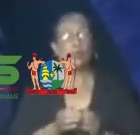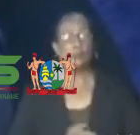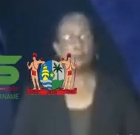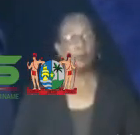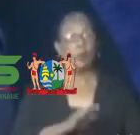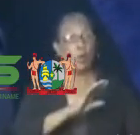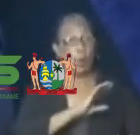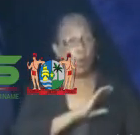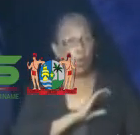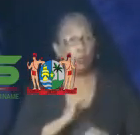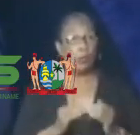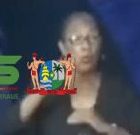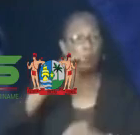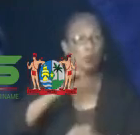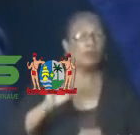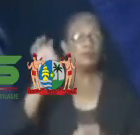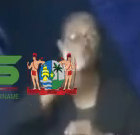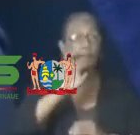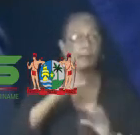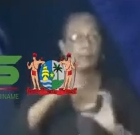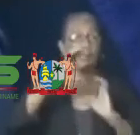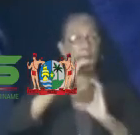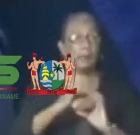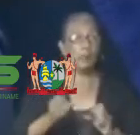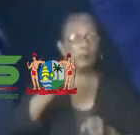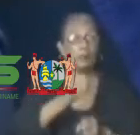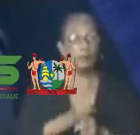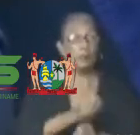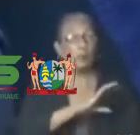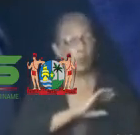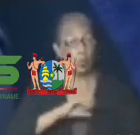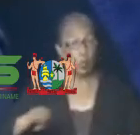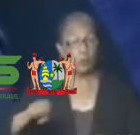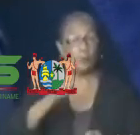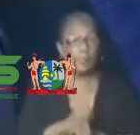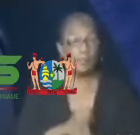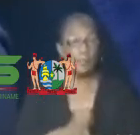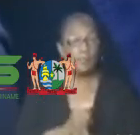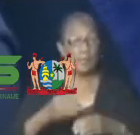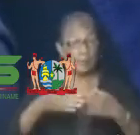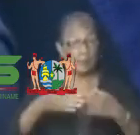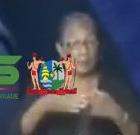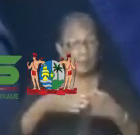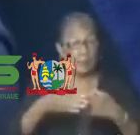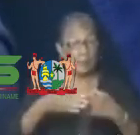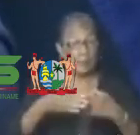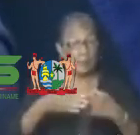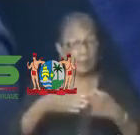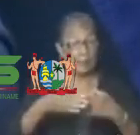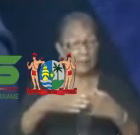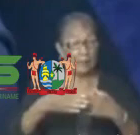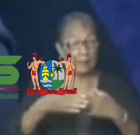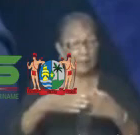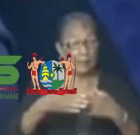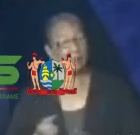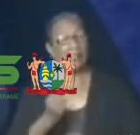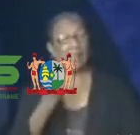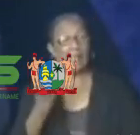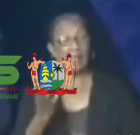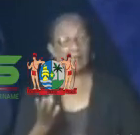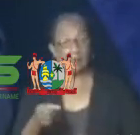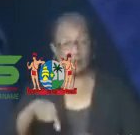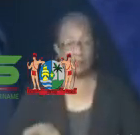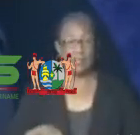Ook de hoofden van de regionaal CARICOM-instituten die zullen participeren aan de summit. En wij verwachten enkele bijzondere gasten op